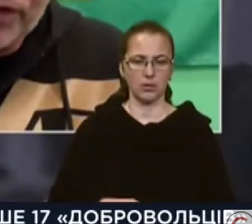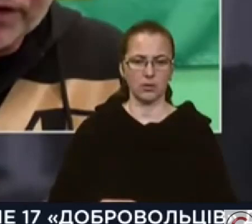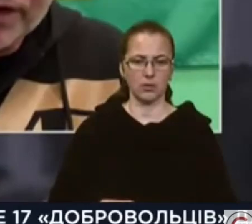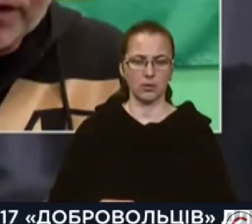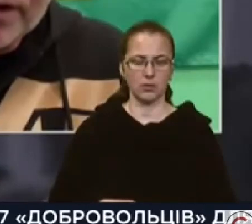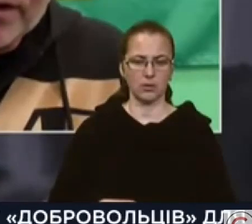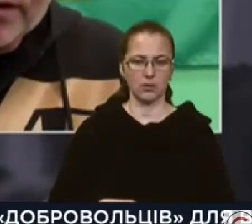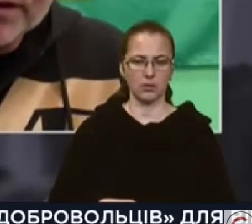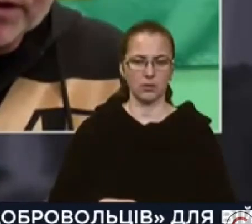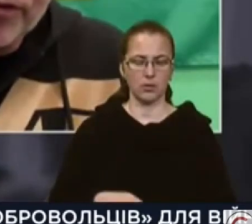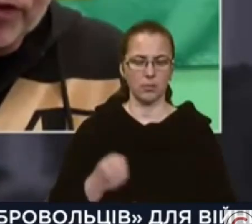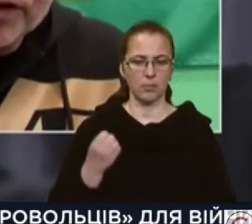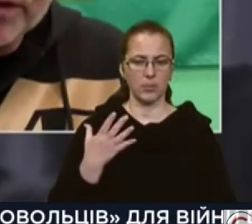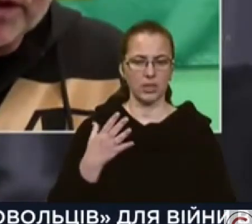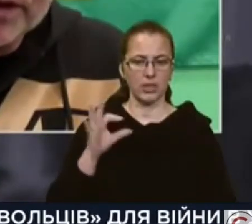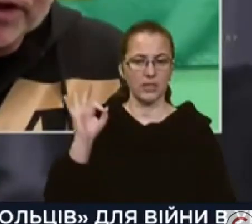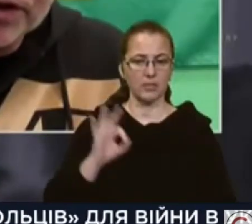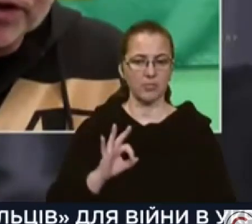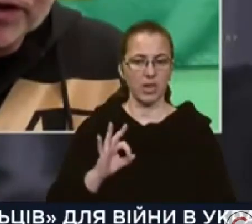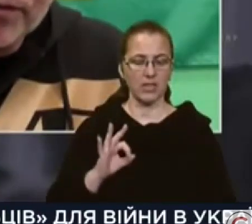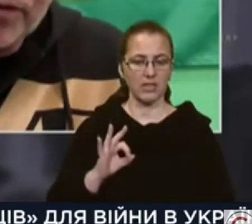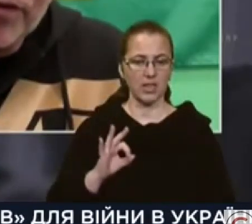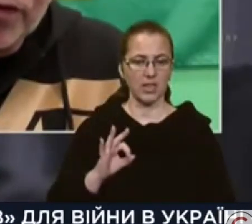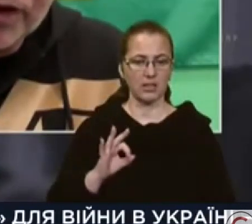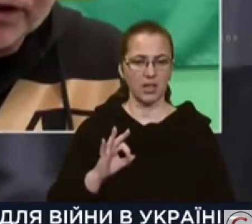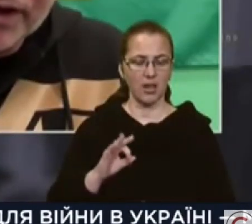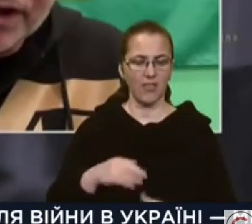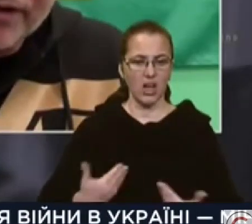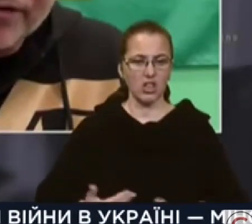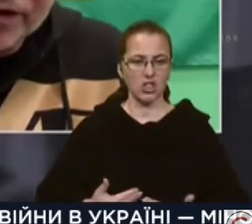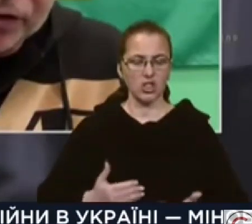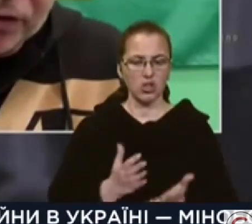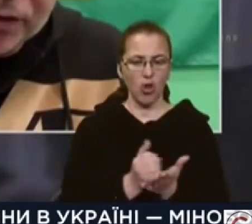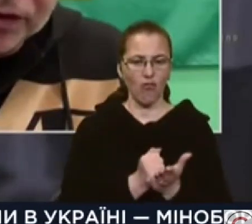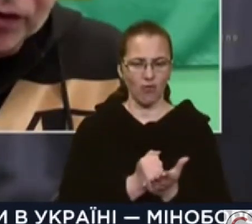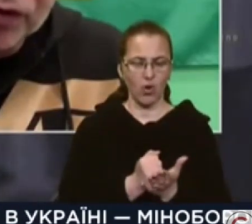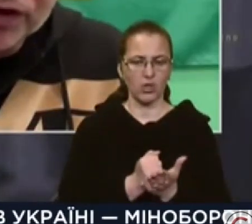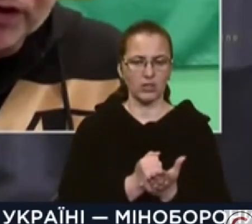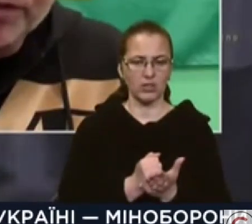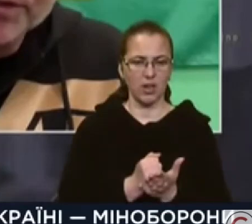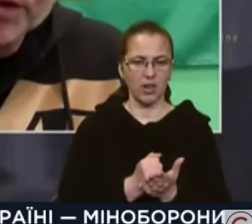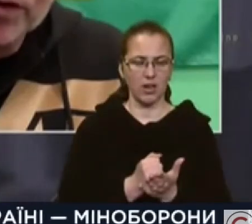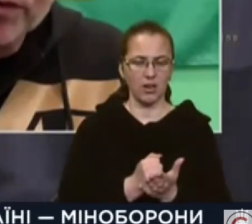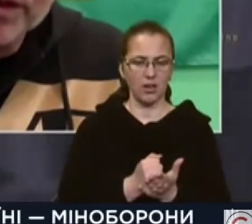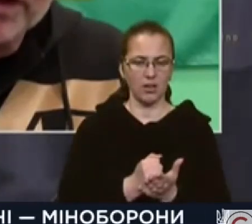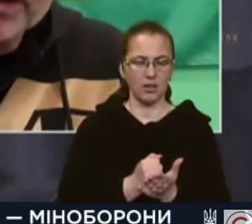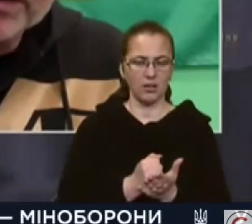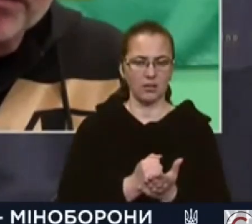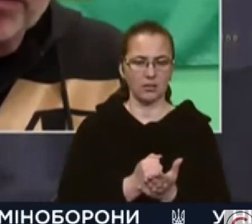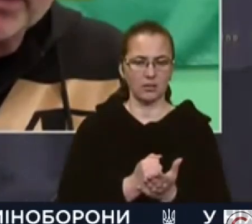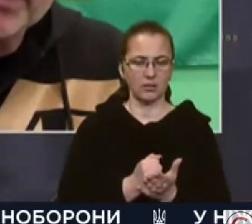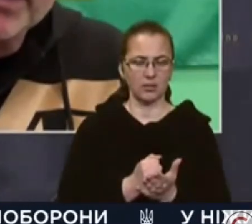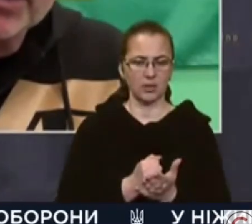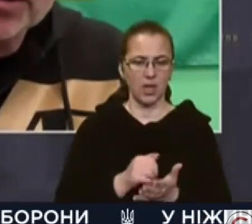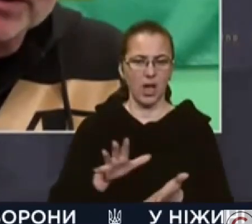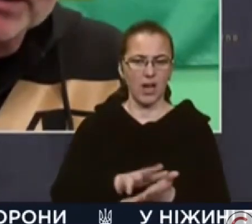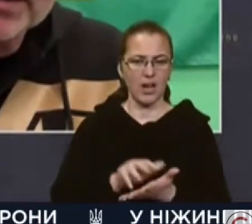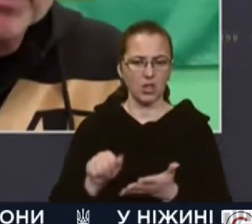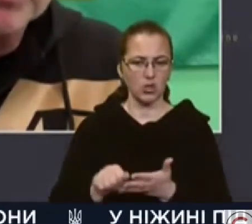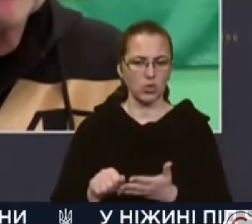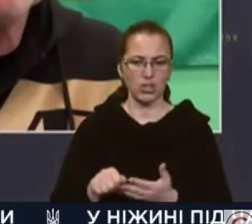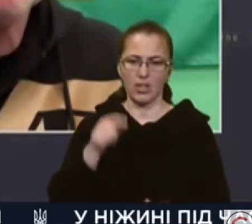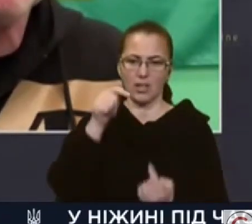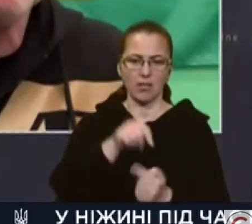15% жилого фонда сегодня многоэтажных домов в городе Харькове разрушены, не приспособлены сегодня